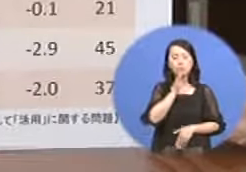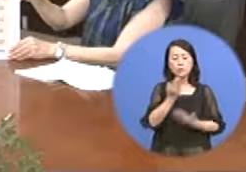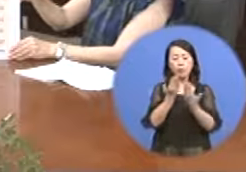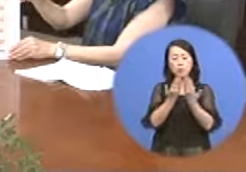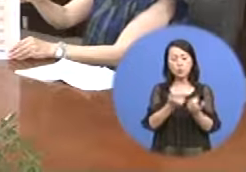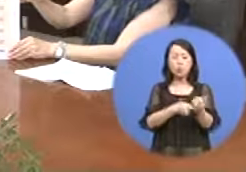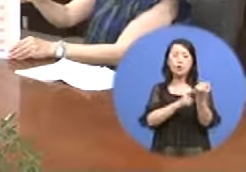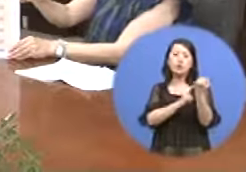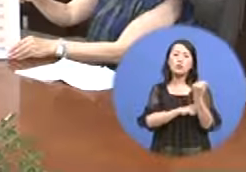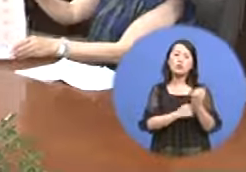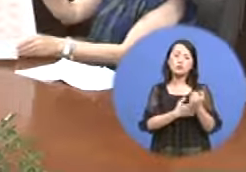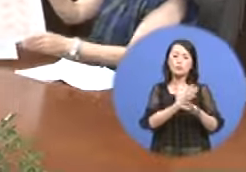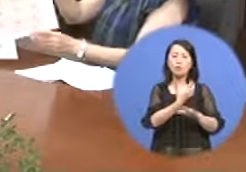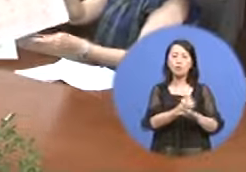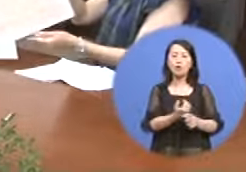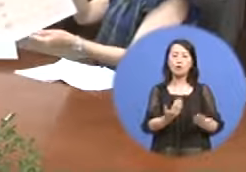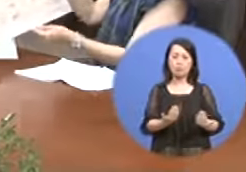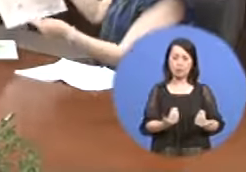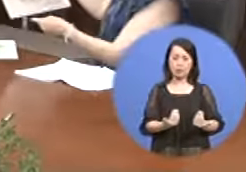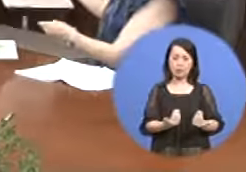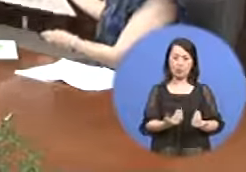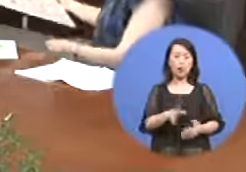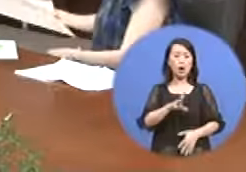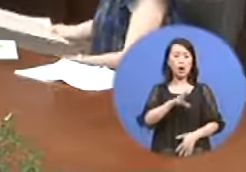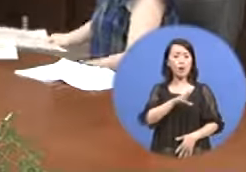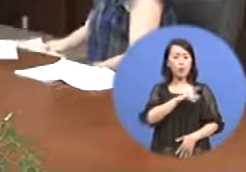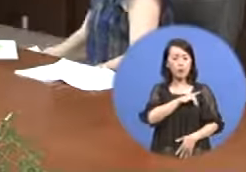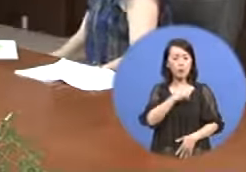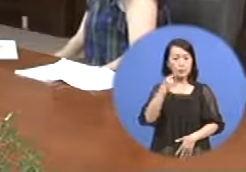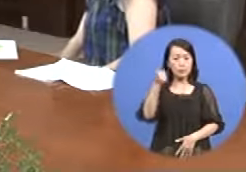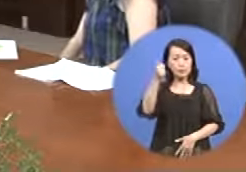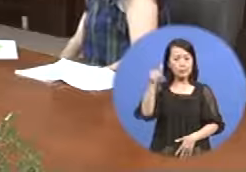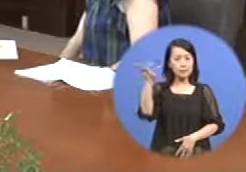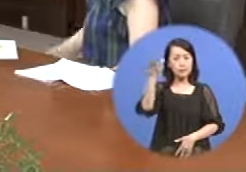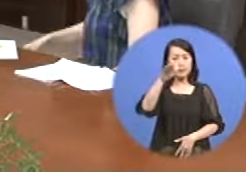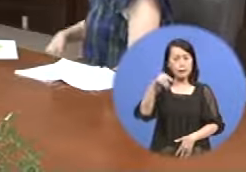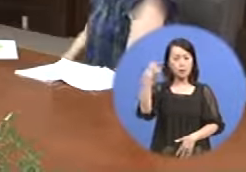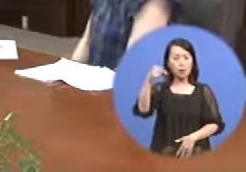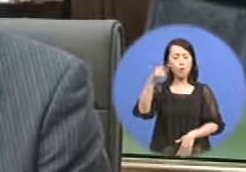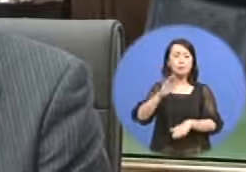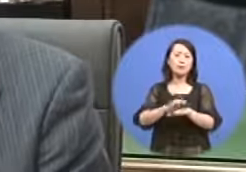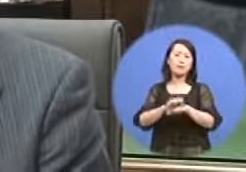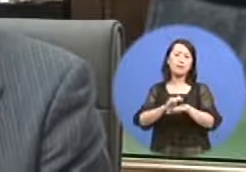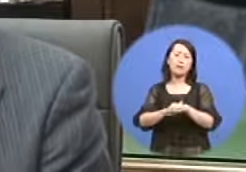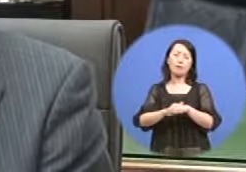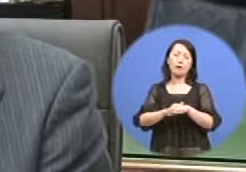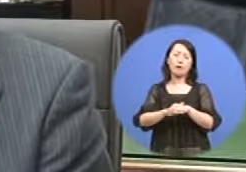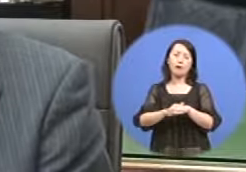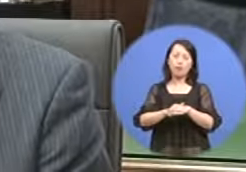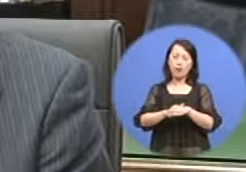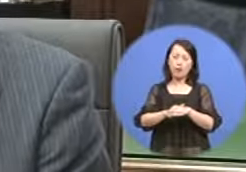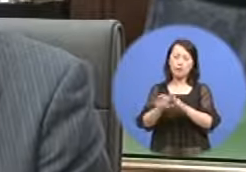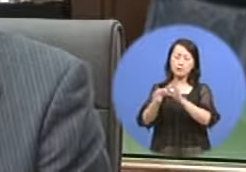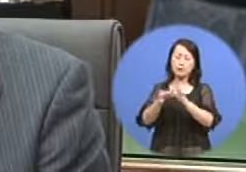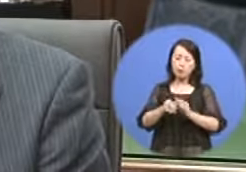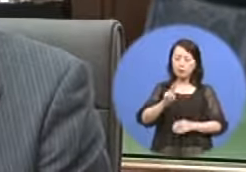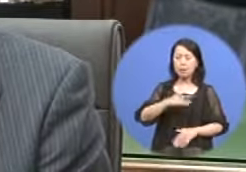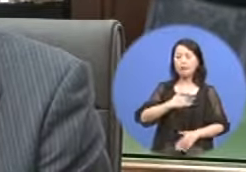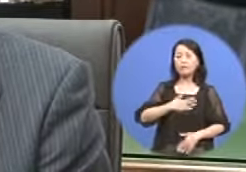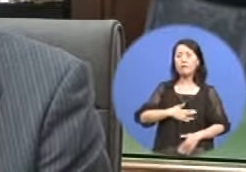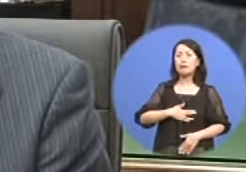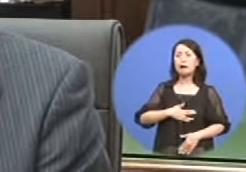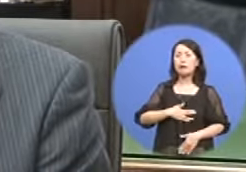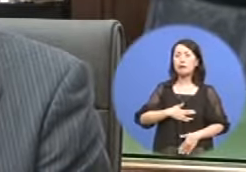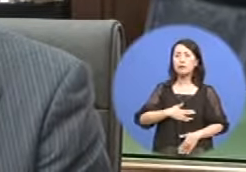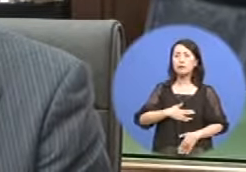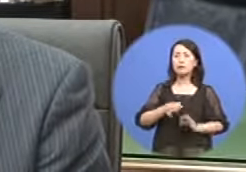。 はい、 まず先生の教え方によってね、 はい、 理解が随分違うんですね。だから教え方を勉強